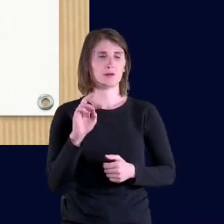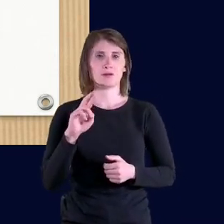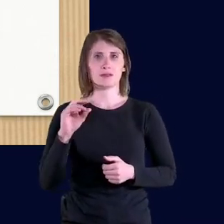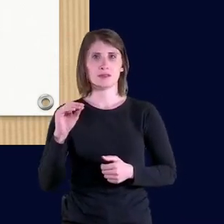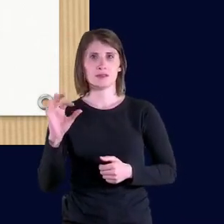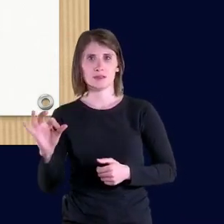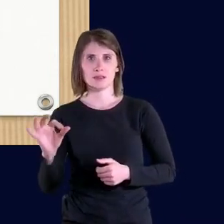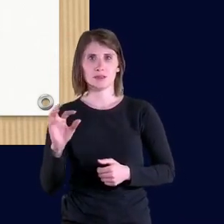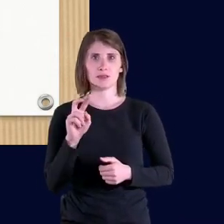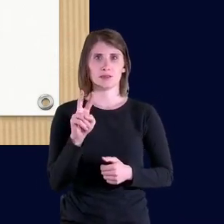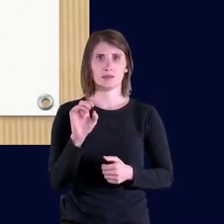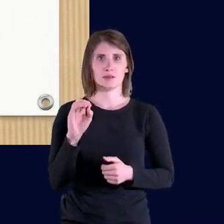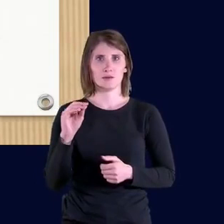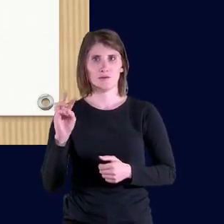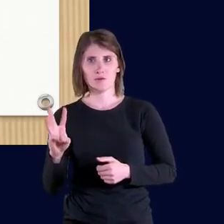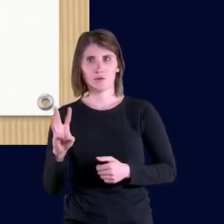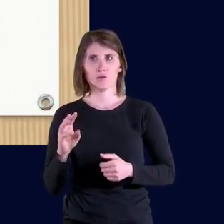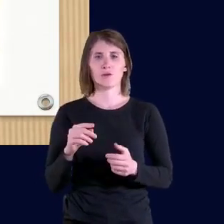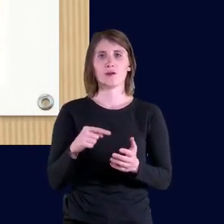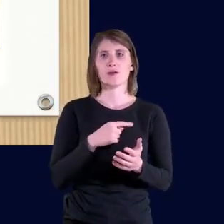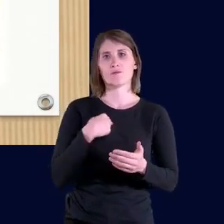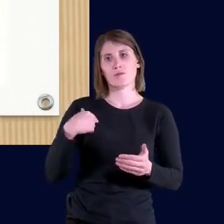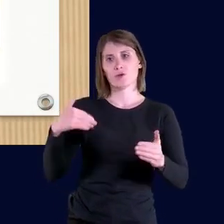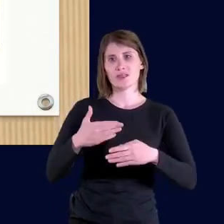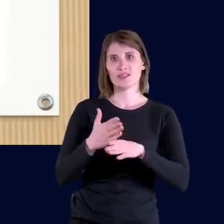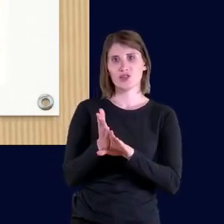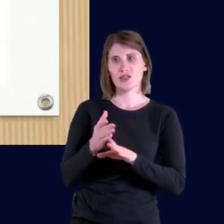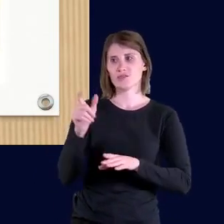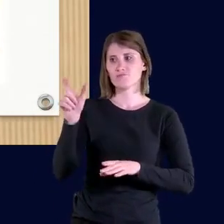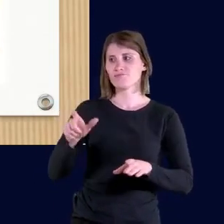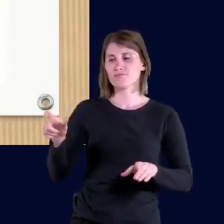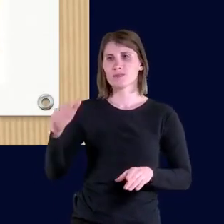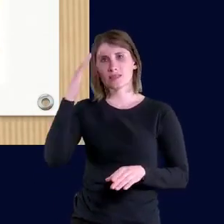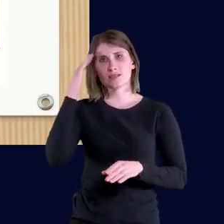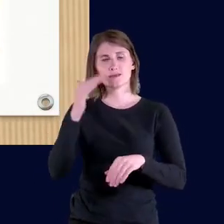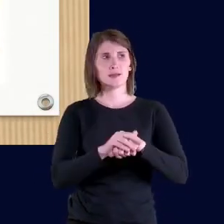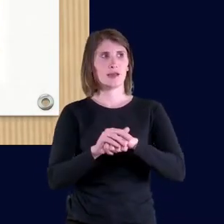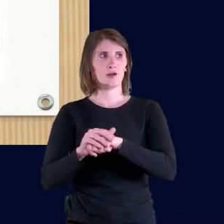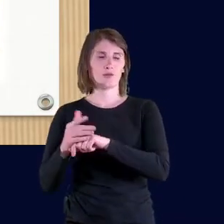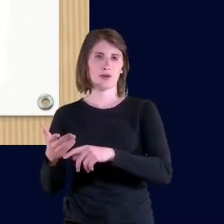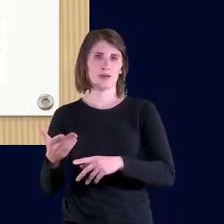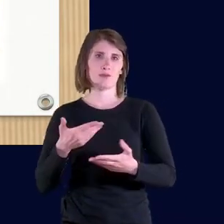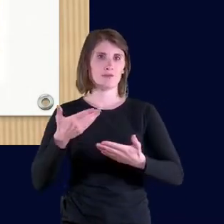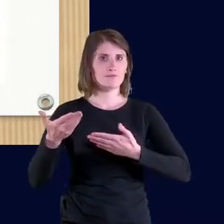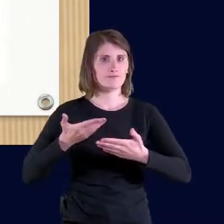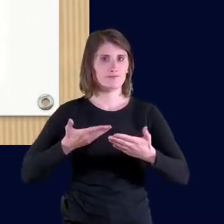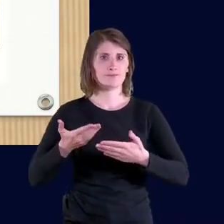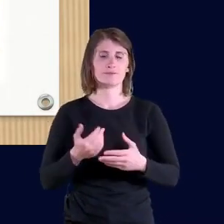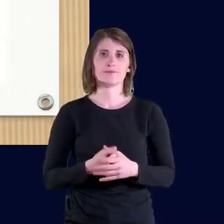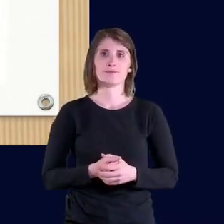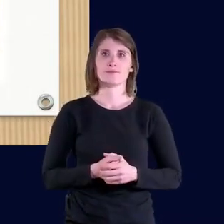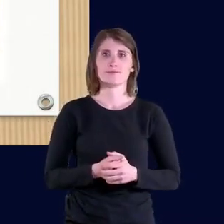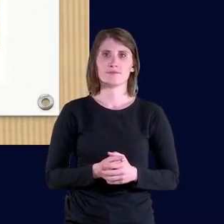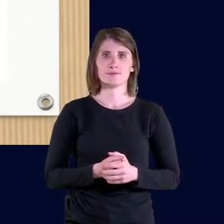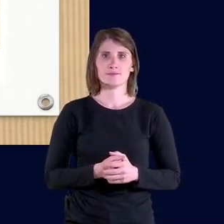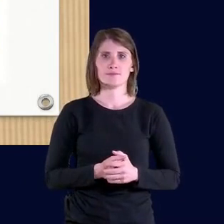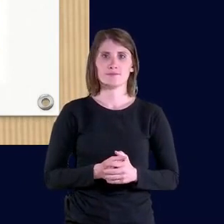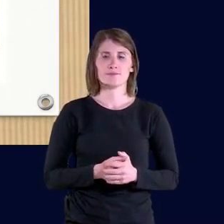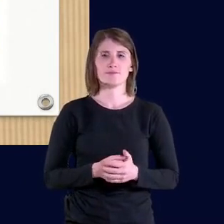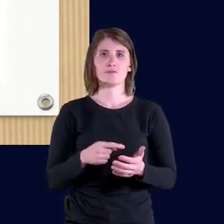tworzyć własne kolekcje zbiorów dzielić się ze znajomymi wygląda to mniej więcej tak mamy tutaj